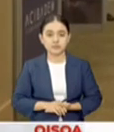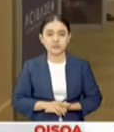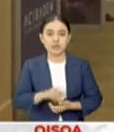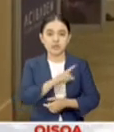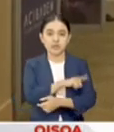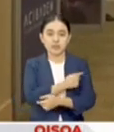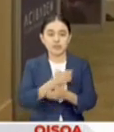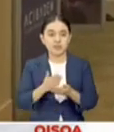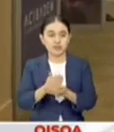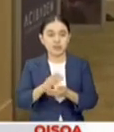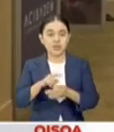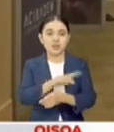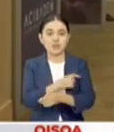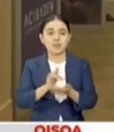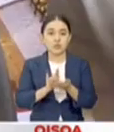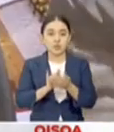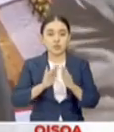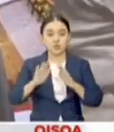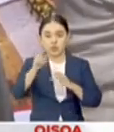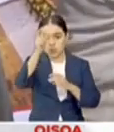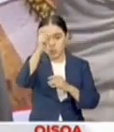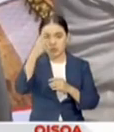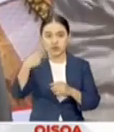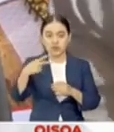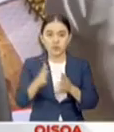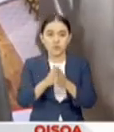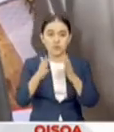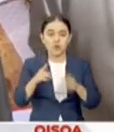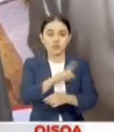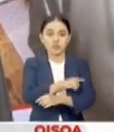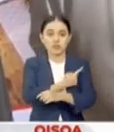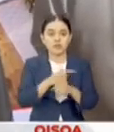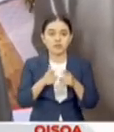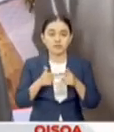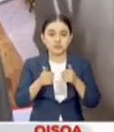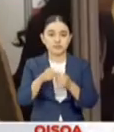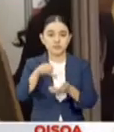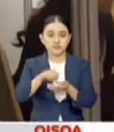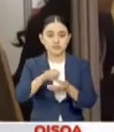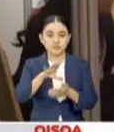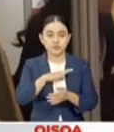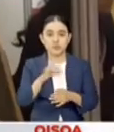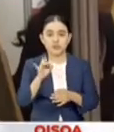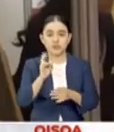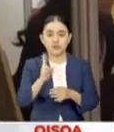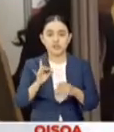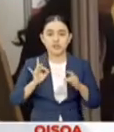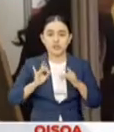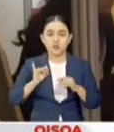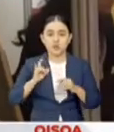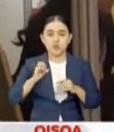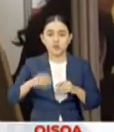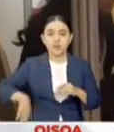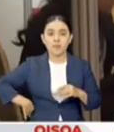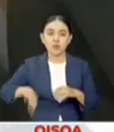Tibbiy xizmatlar va tibbiy turizm ko'rgazmasida Turkiyaning 20dan ortiq tibbiyot muassasalari ishtirok etdi. Onkologiya, nevrologiya, urologiya,